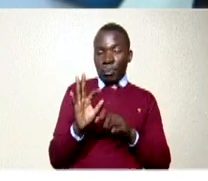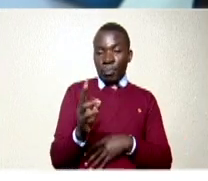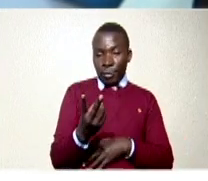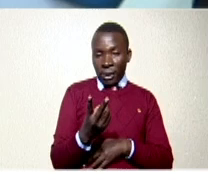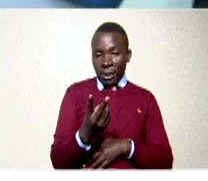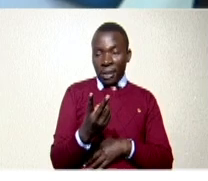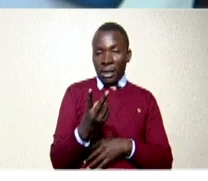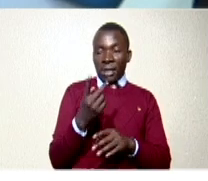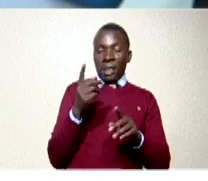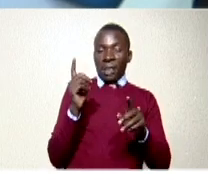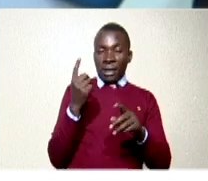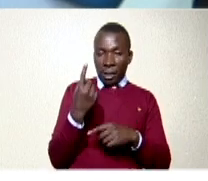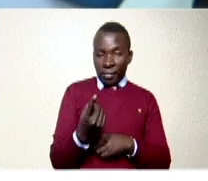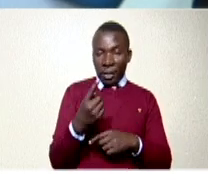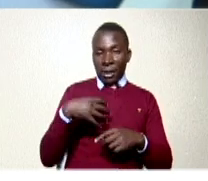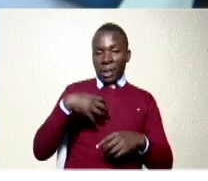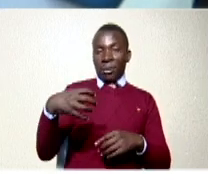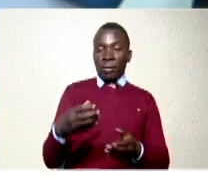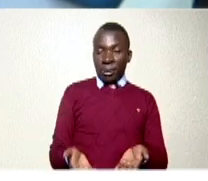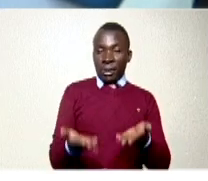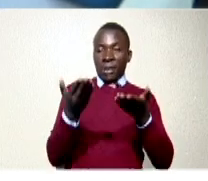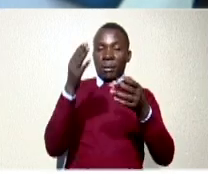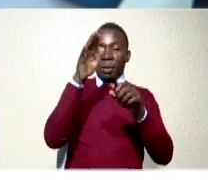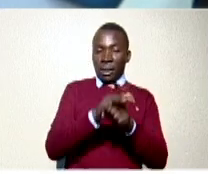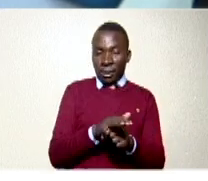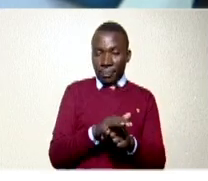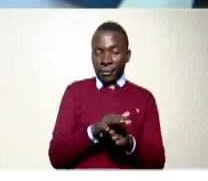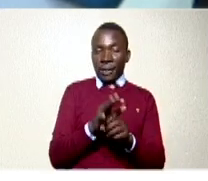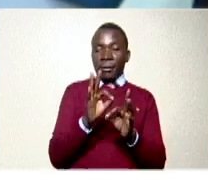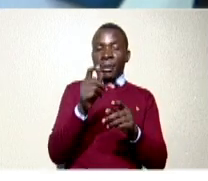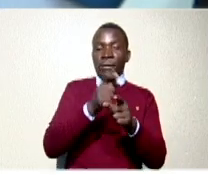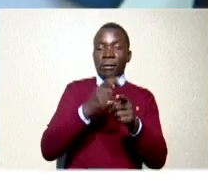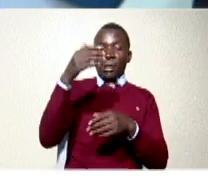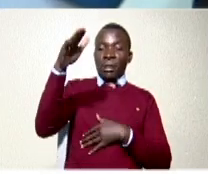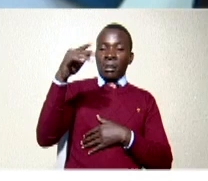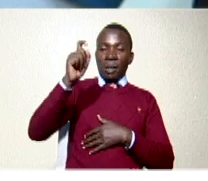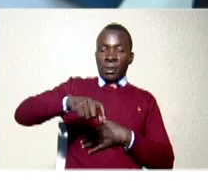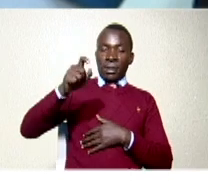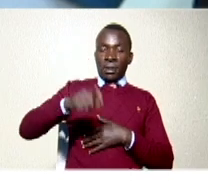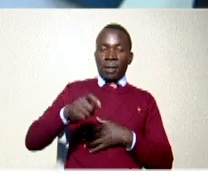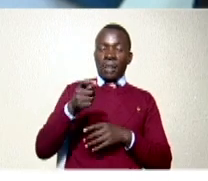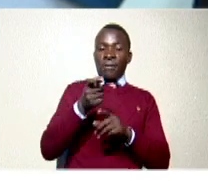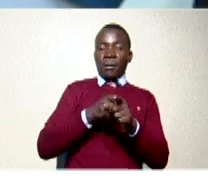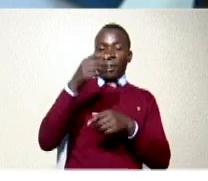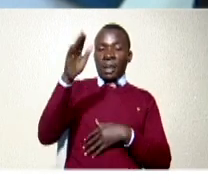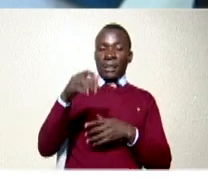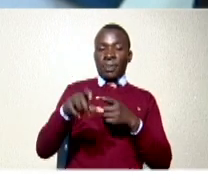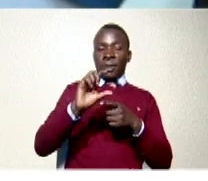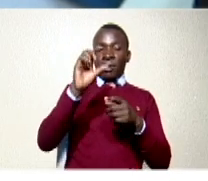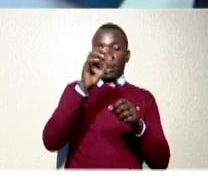Kimwe, uko ubukungu bwazamutse cyane, ibituruka hanze bikenerwa kuva hanze byariyongereye